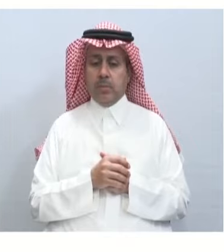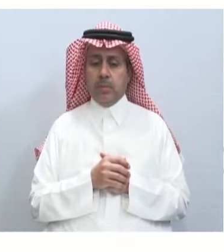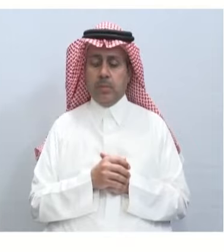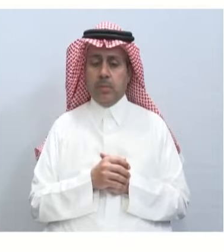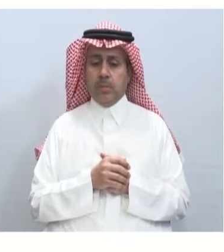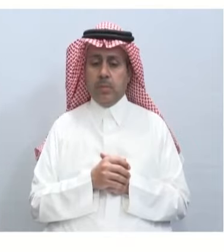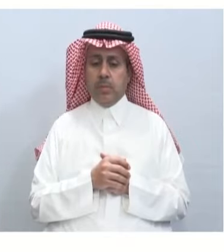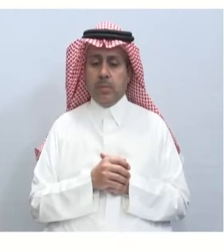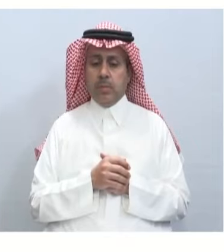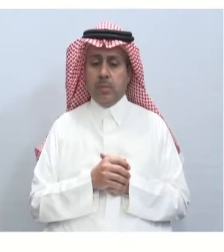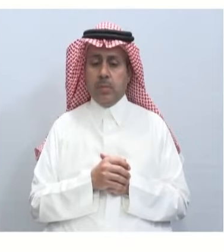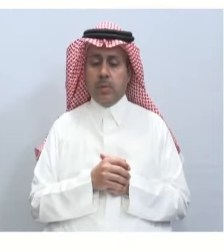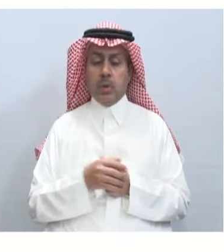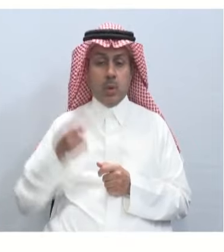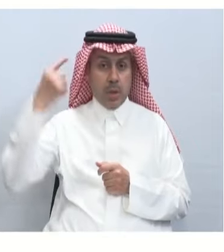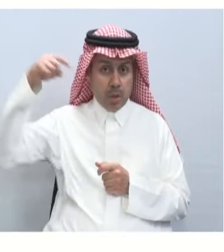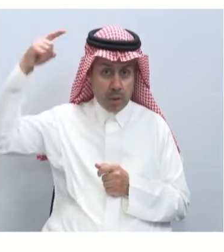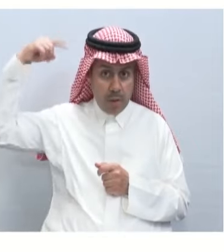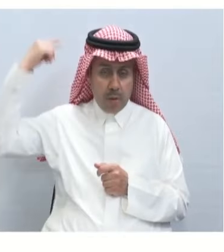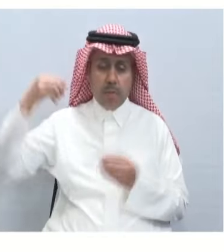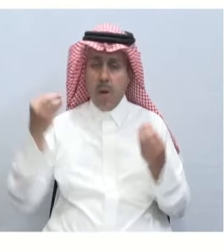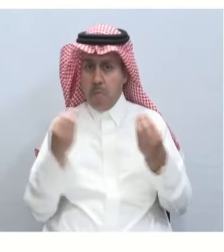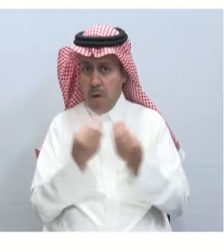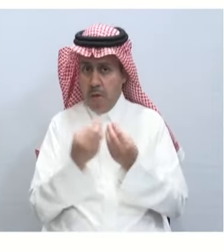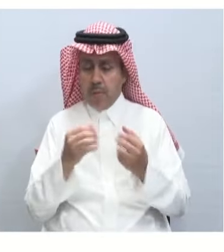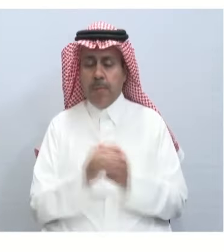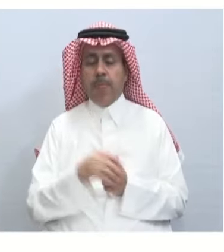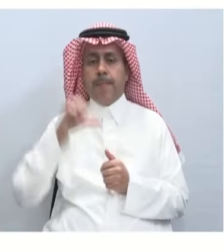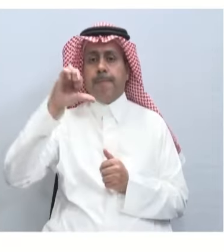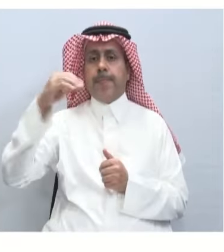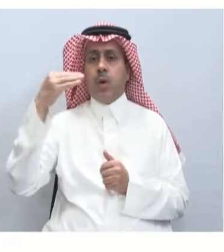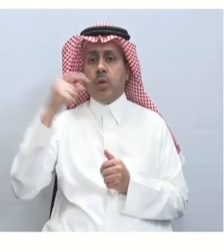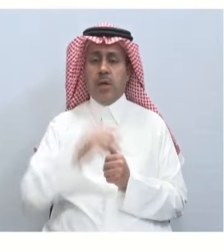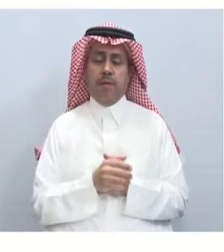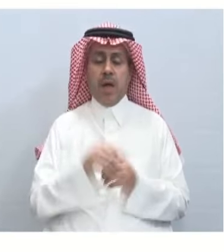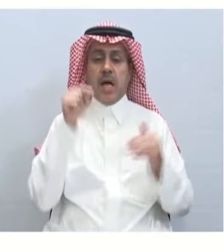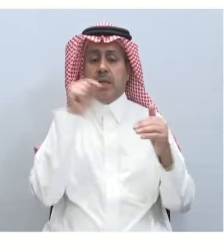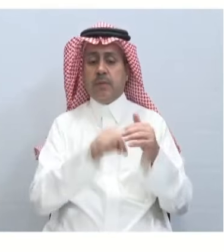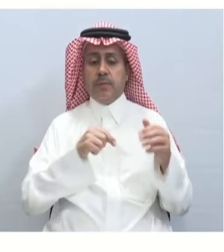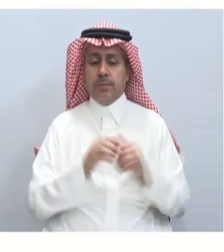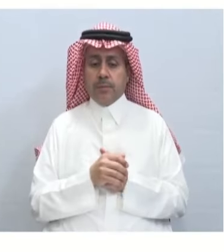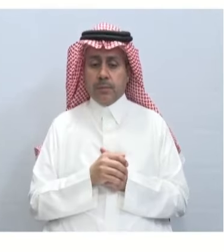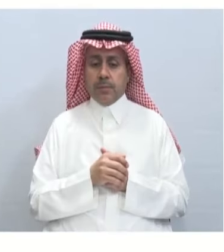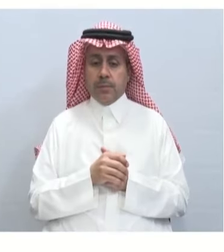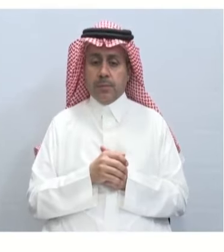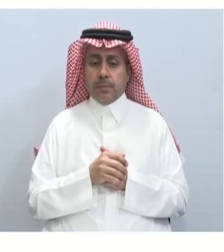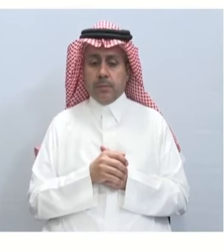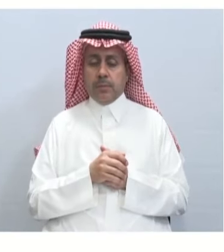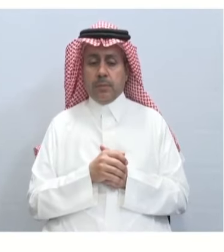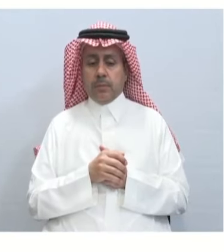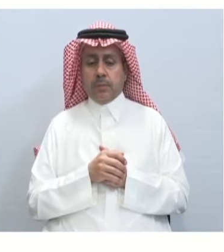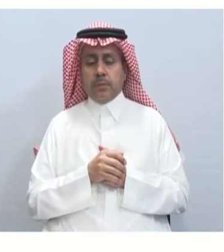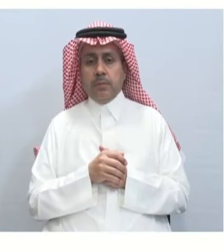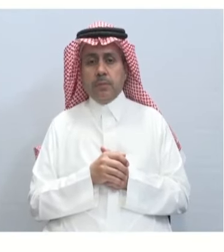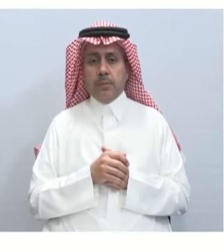فيكم دعونا نستذكر سويا هذه الوحده وما جاء فيها من اهدا داف الوحده الاولى الدماء